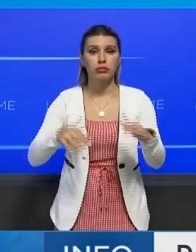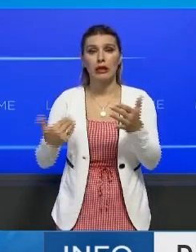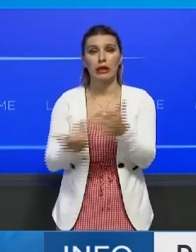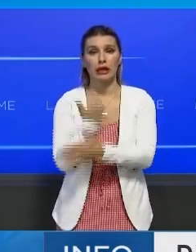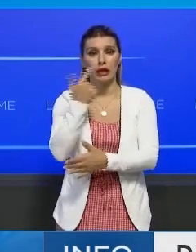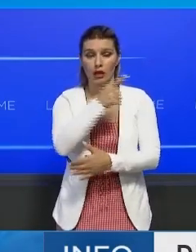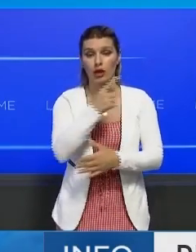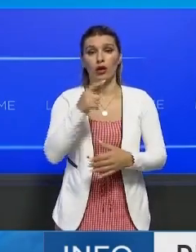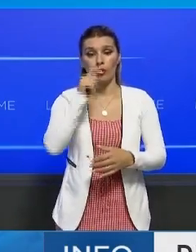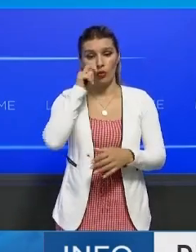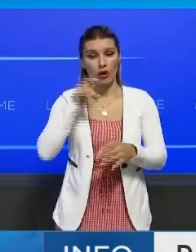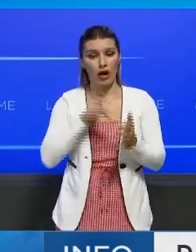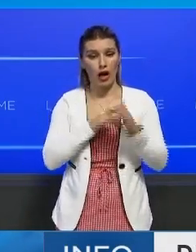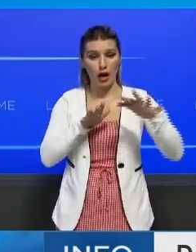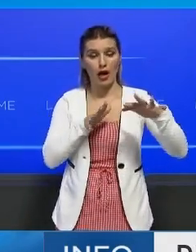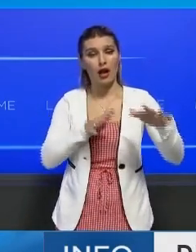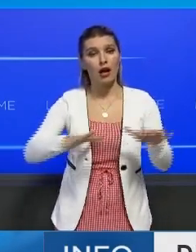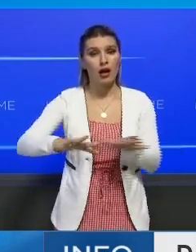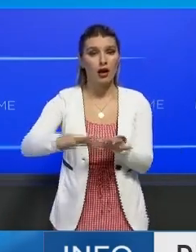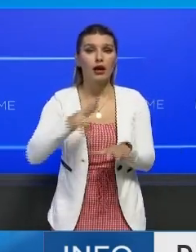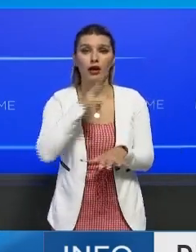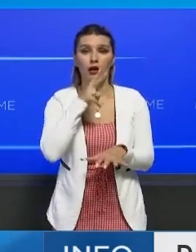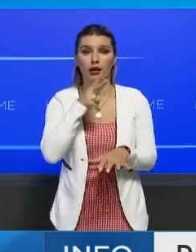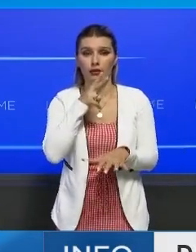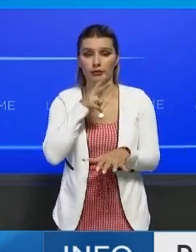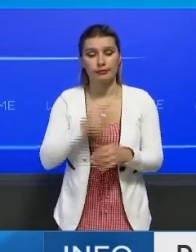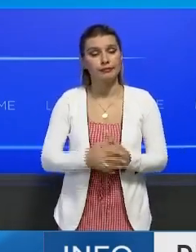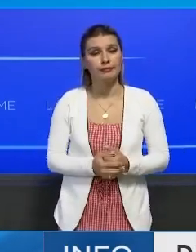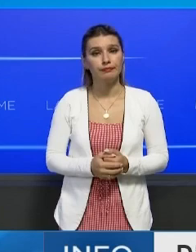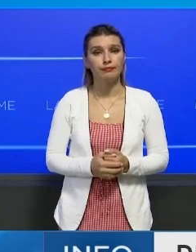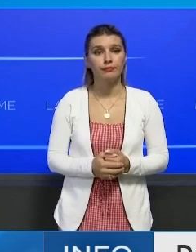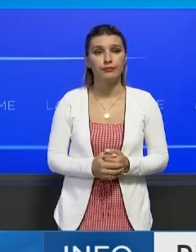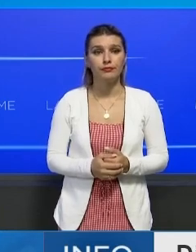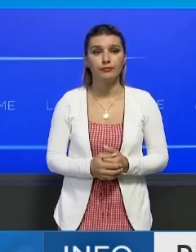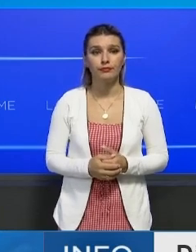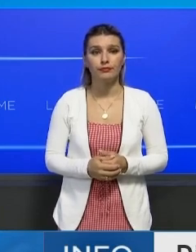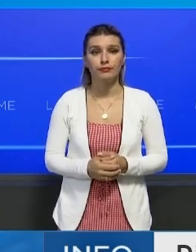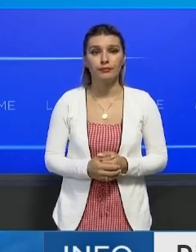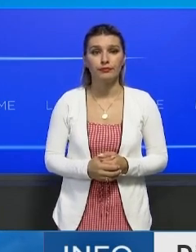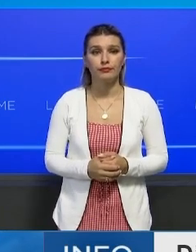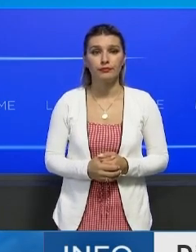nga Ukraina lindore për të mbrojtur rajonin Herson.